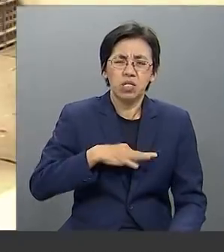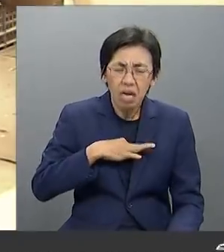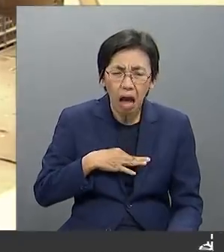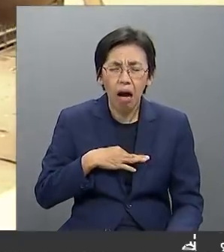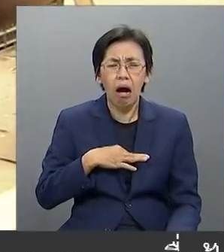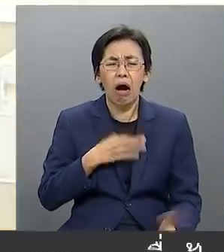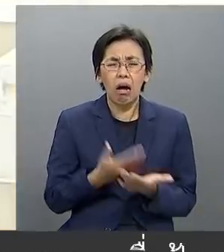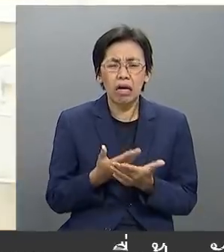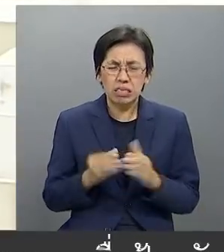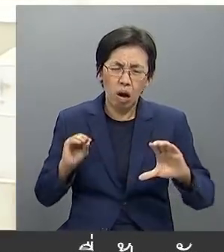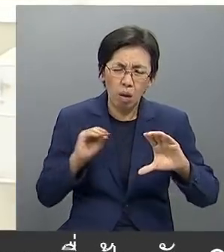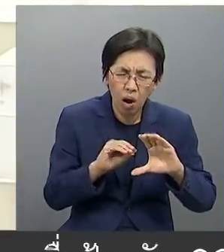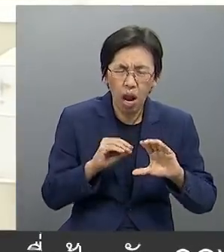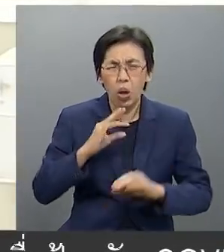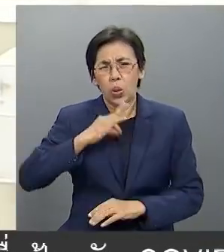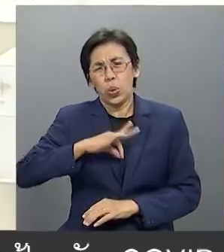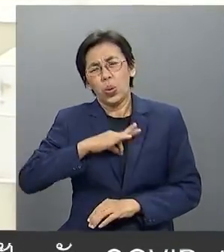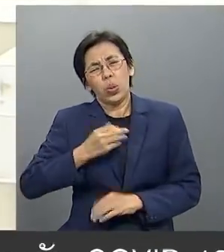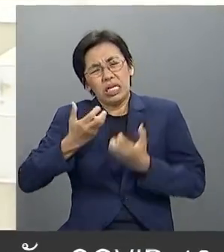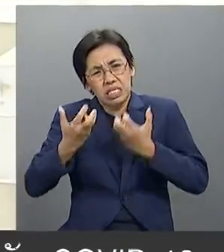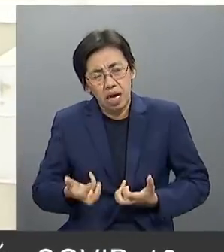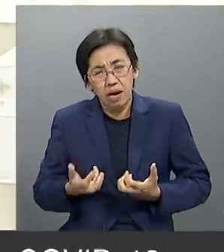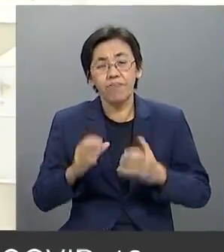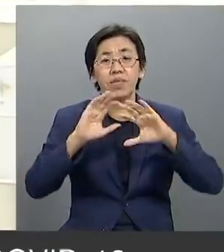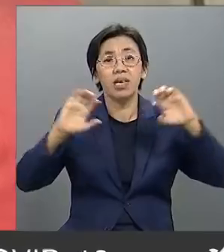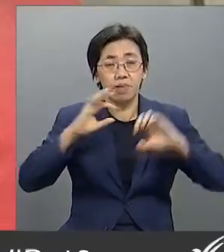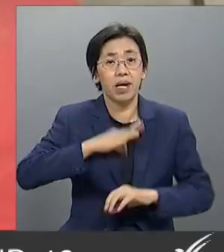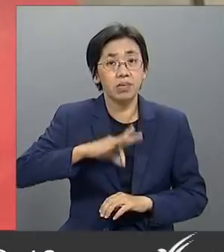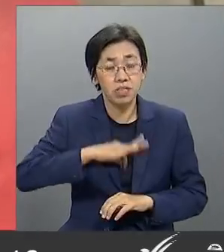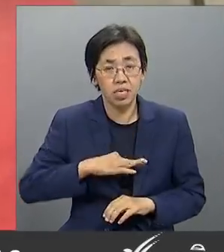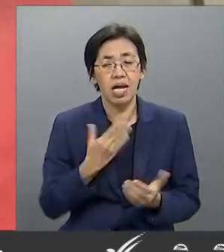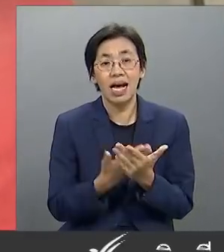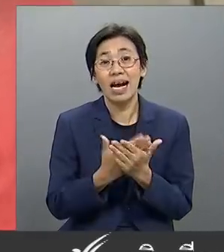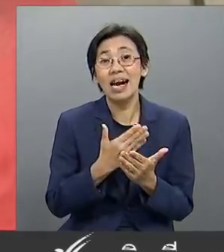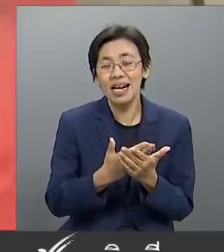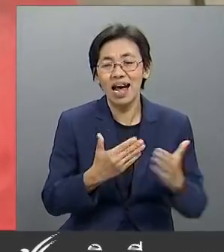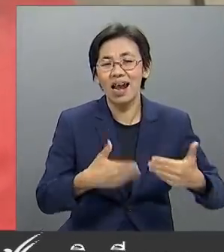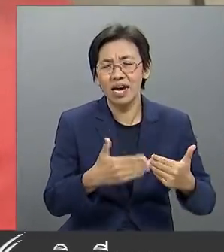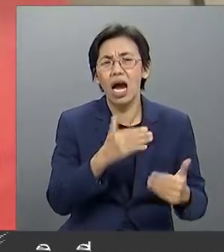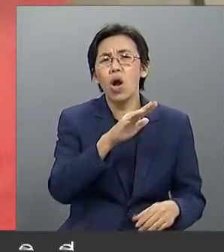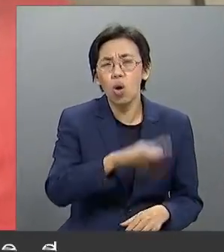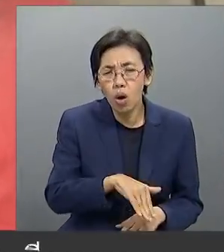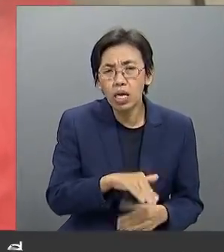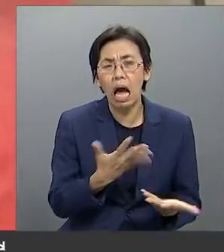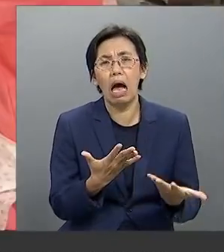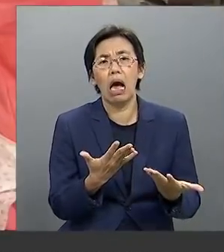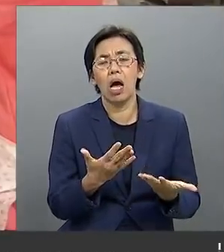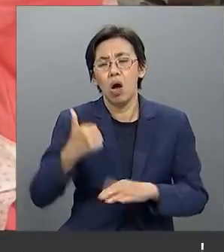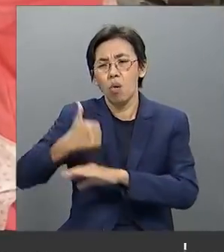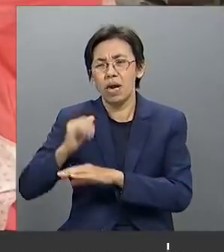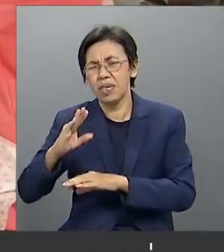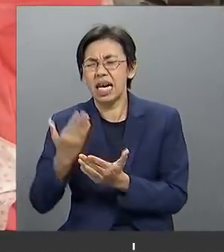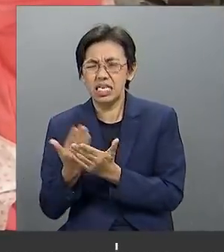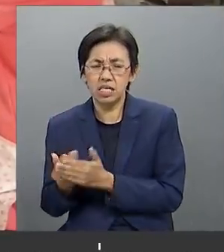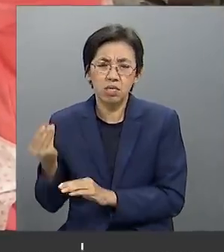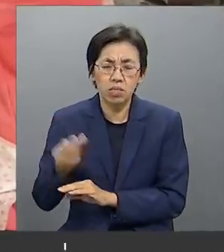ภาครัฐเองก็ยอมรับค่ะว่าจะทำให้รายได้รายเดือนของลูกจ้างลดลงแล้วก็เพิ่มภาระค่าใช้จ่ายให้กับนายจ้างแต่ก็ยืนยันถึง